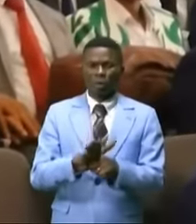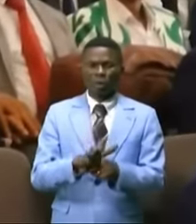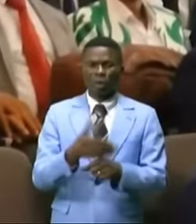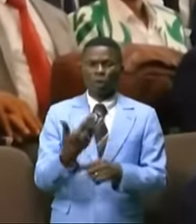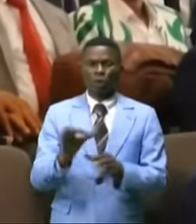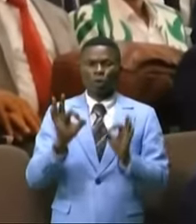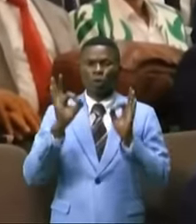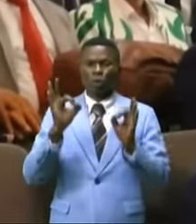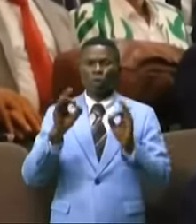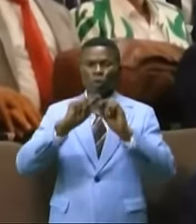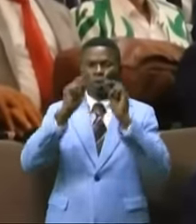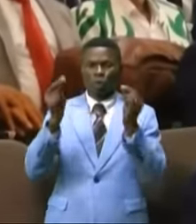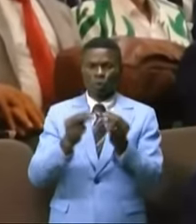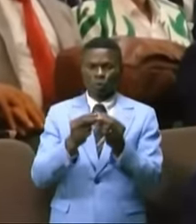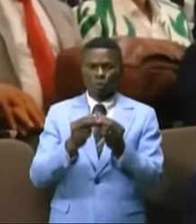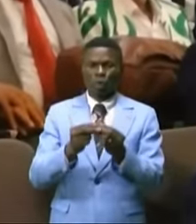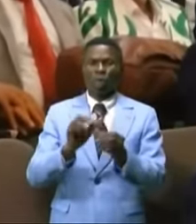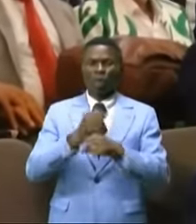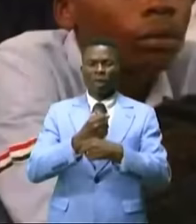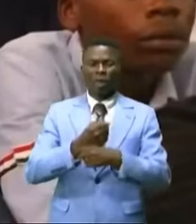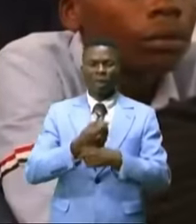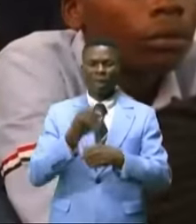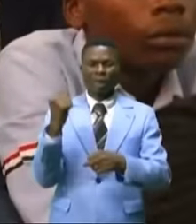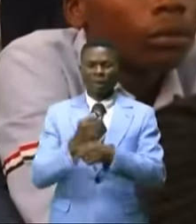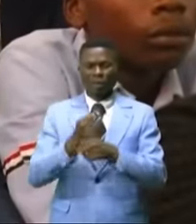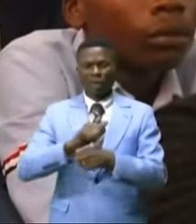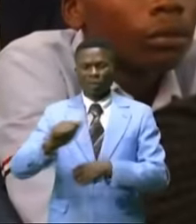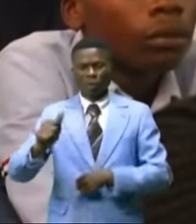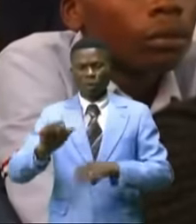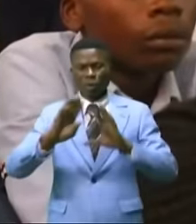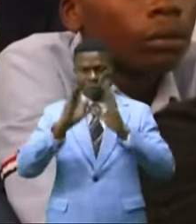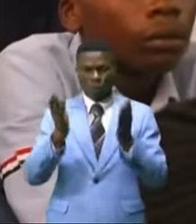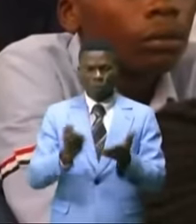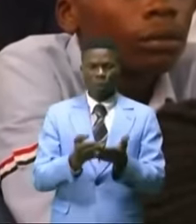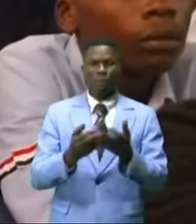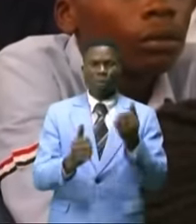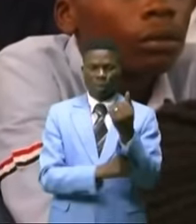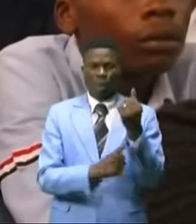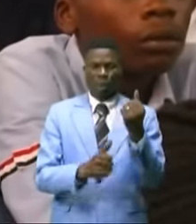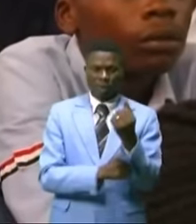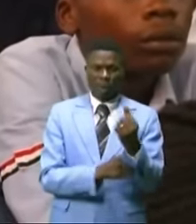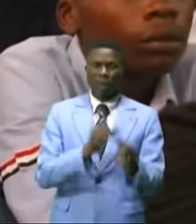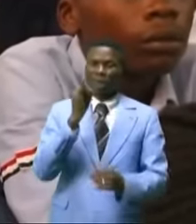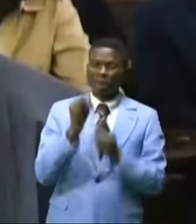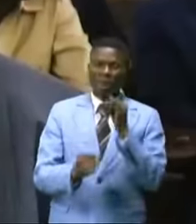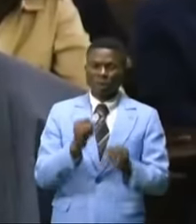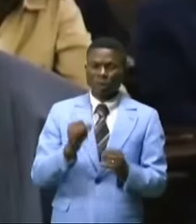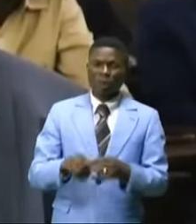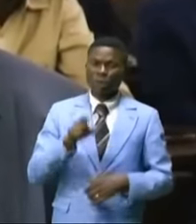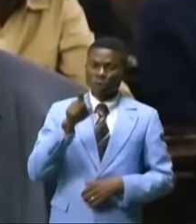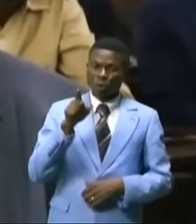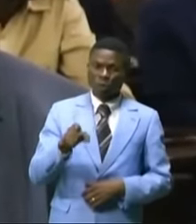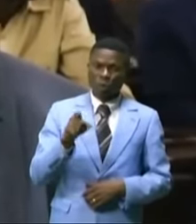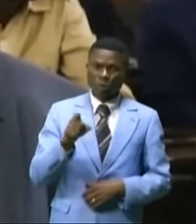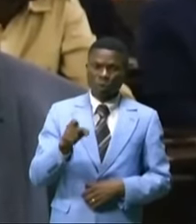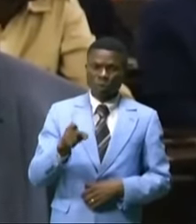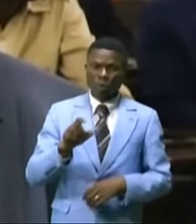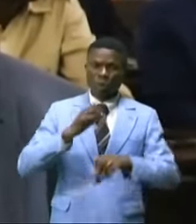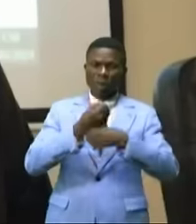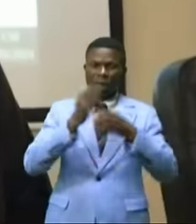l'inauguration de la maison de l'entrepreneuriat. Tout celui, même si vous êtes